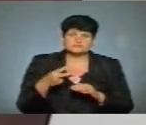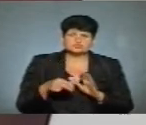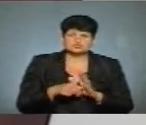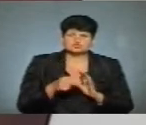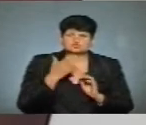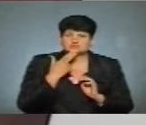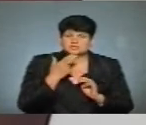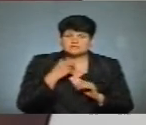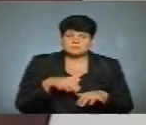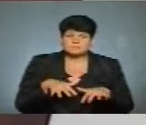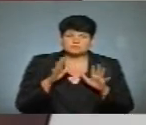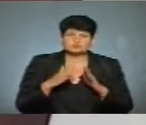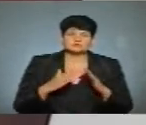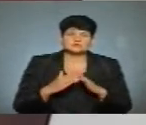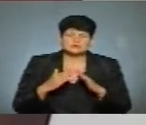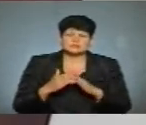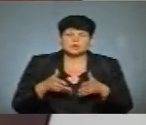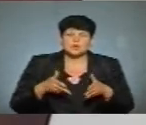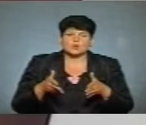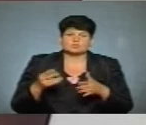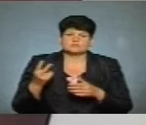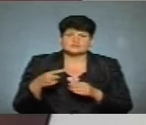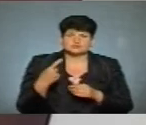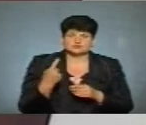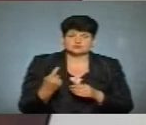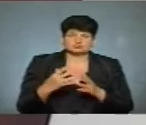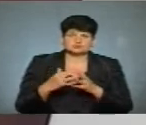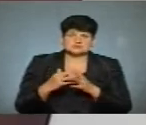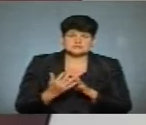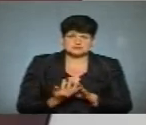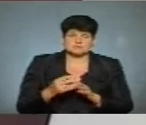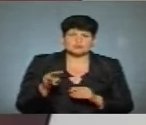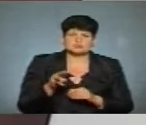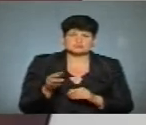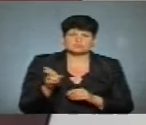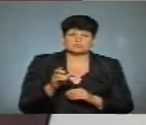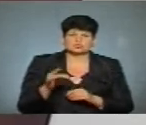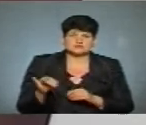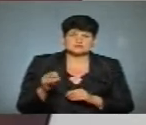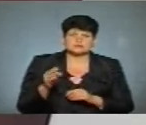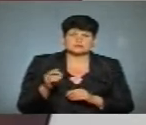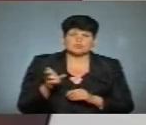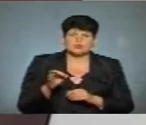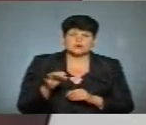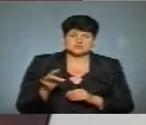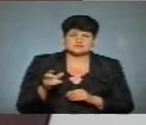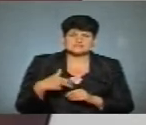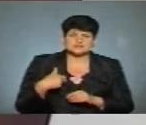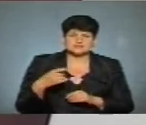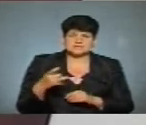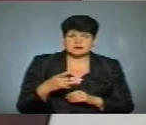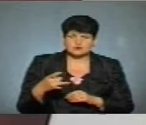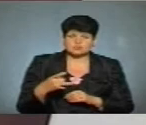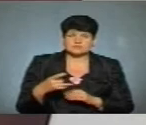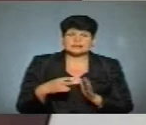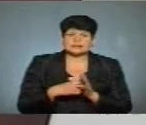червня підтопило будівлі та городи у 21 населеному пункті Монастириського, Бучицького, Борщівського та Заліщицького районів.